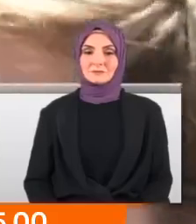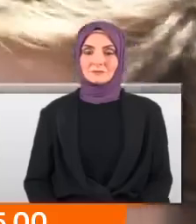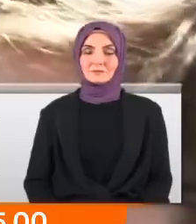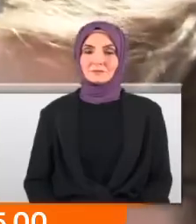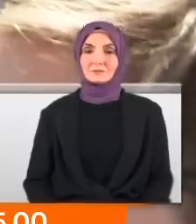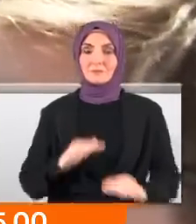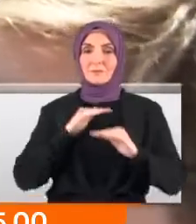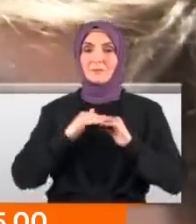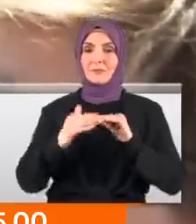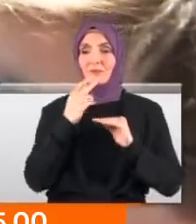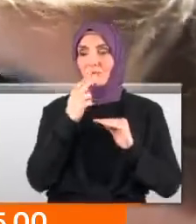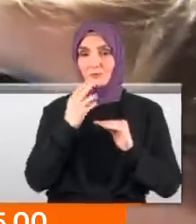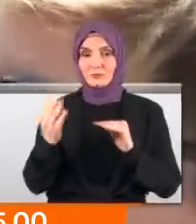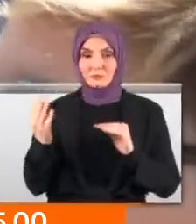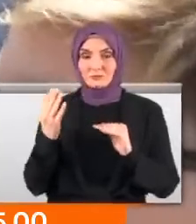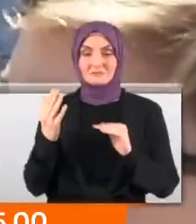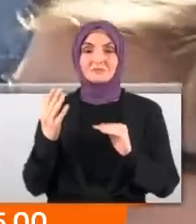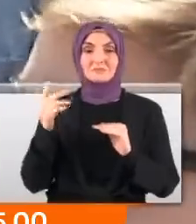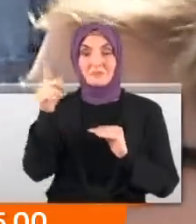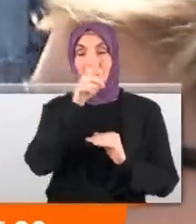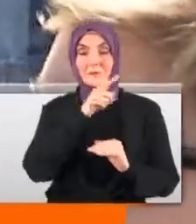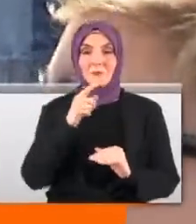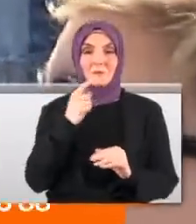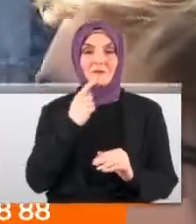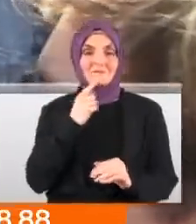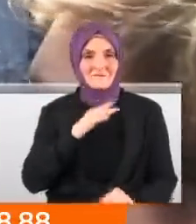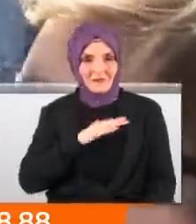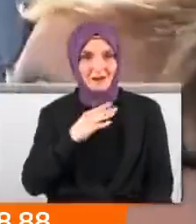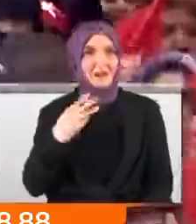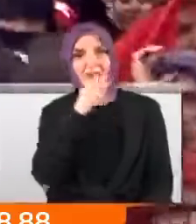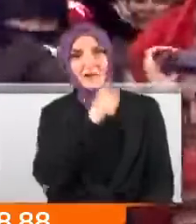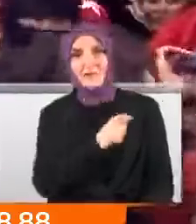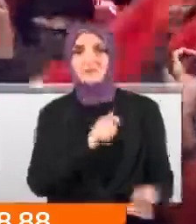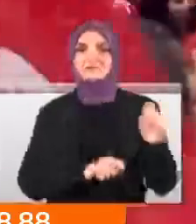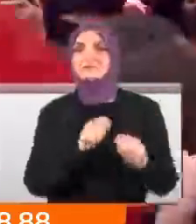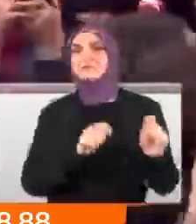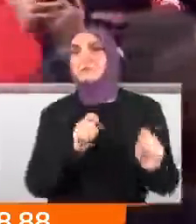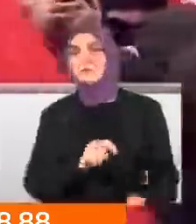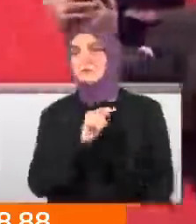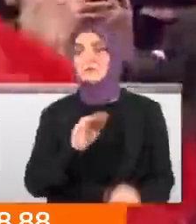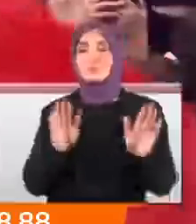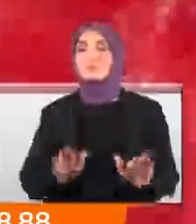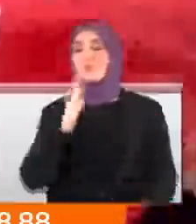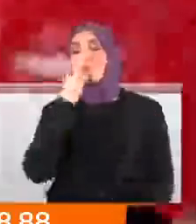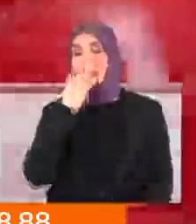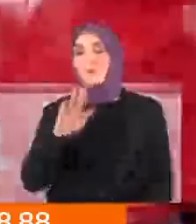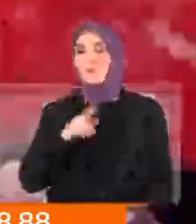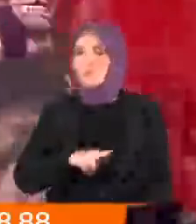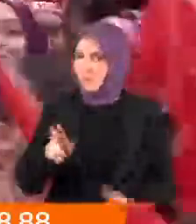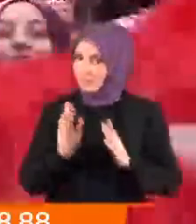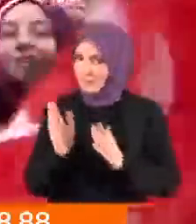Millet konuşuyor, Tayyip yapıyor her daim. Sonuna kadar da devam edecek inşallah. Durmak yok. Yola devam.